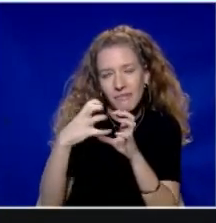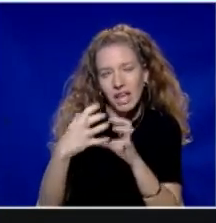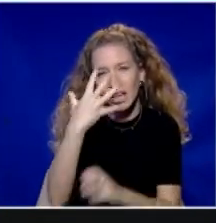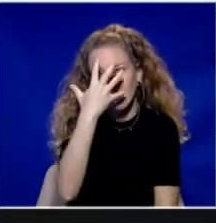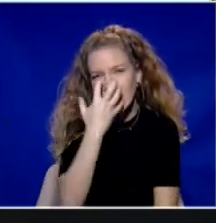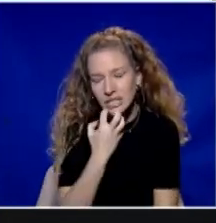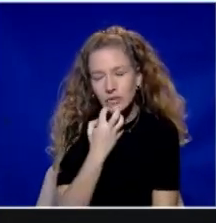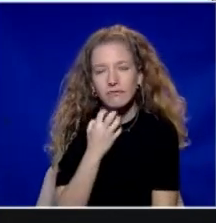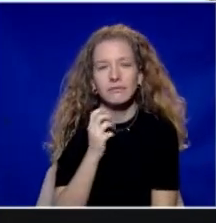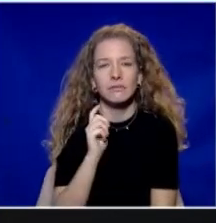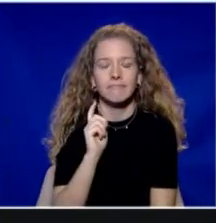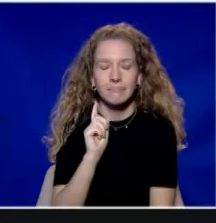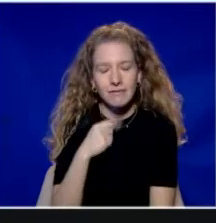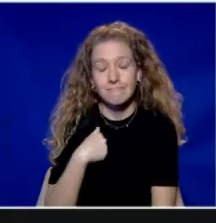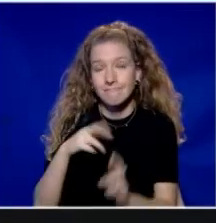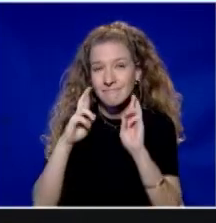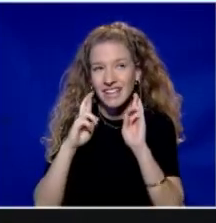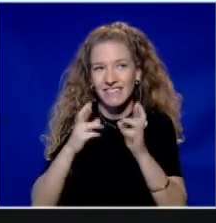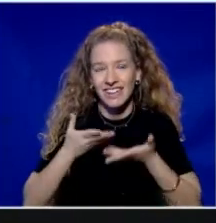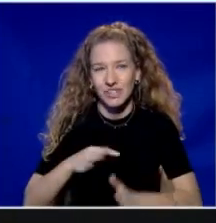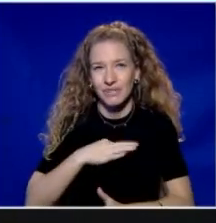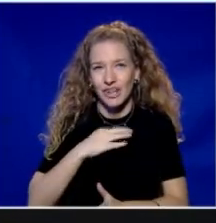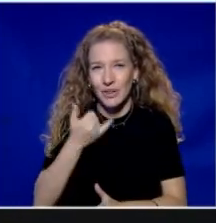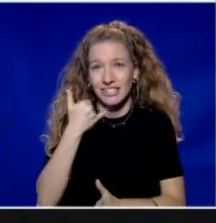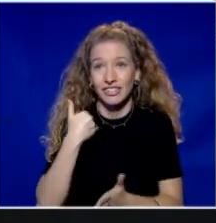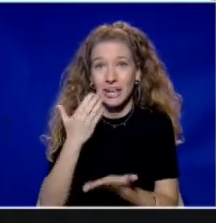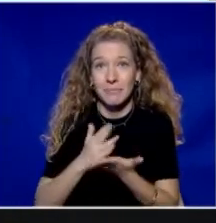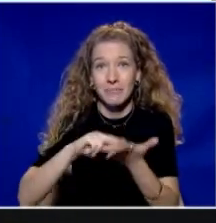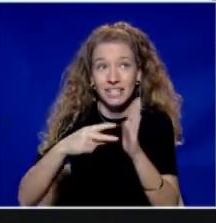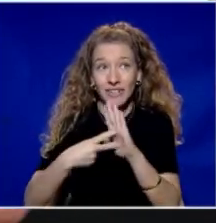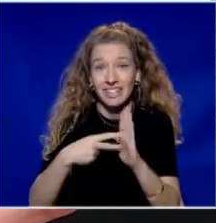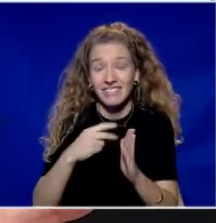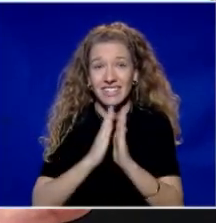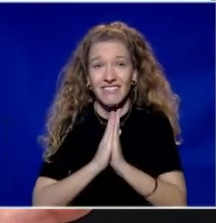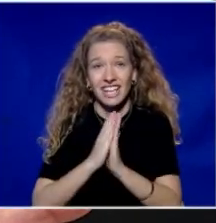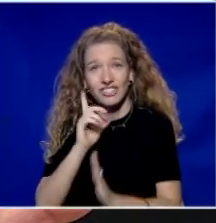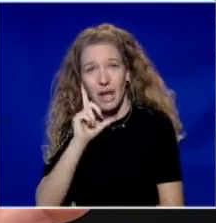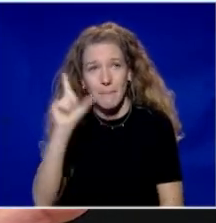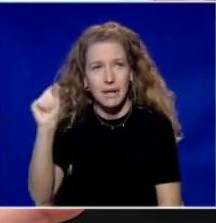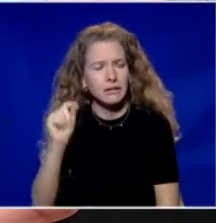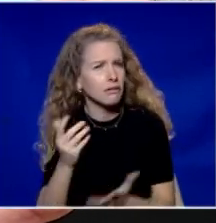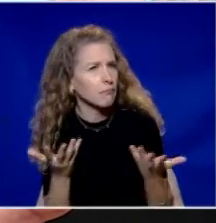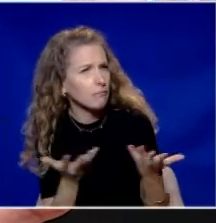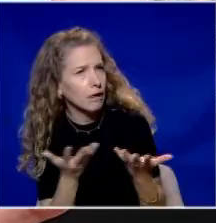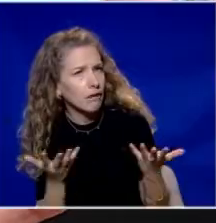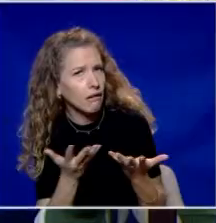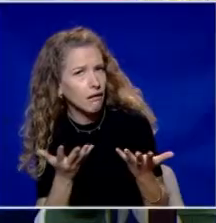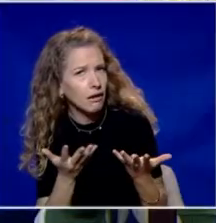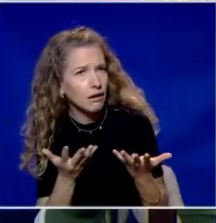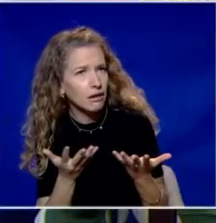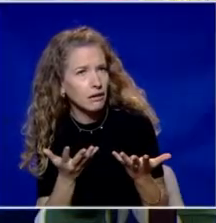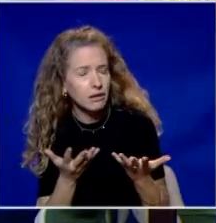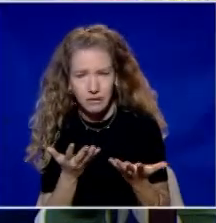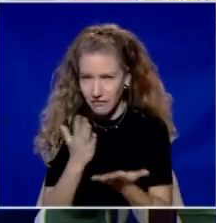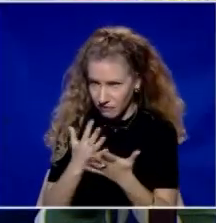אבל אני מקווה שהיא לא תתקשר באמצע תוכנית ותגיד הביתה. מה קרה? אתה לא יודע? הוא סיפר לך. לא, אבל אני